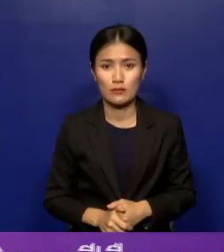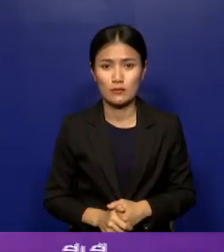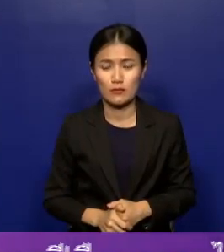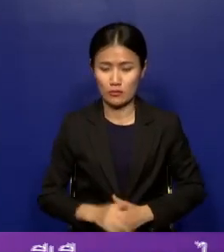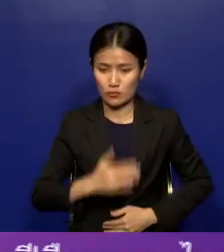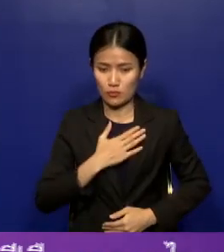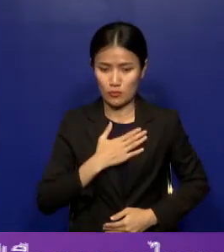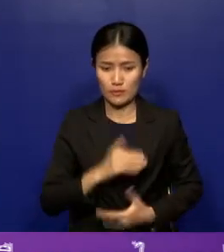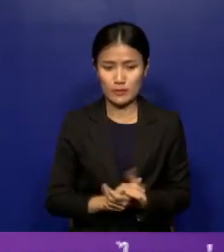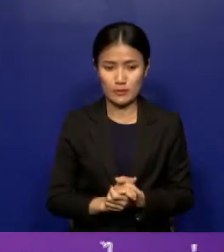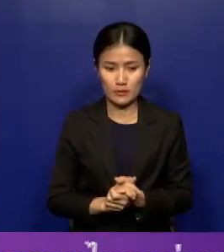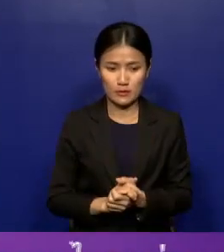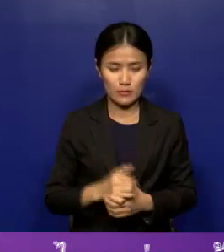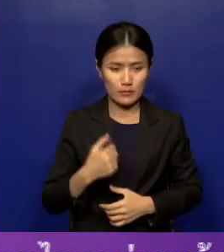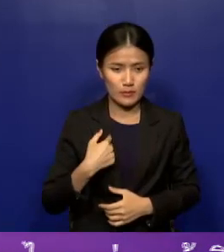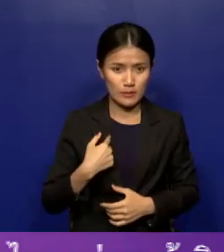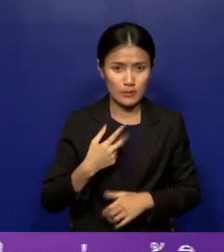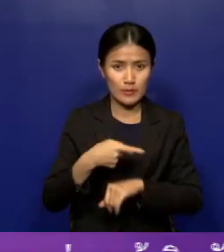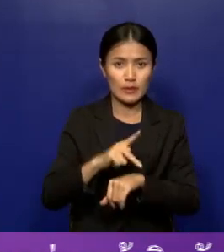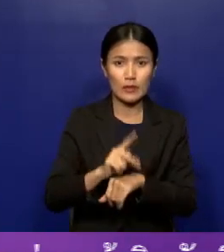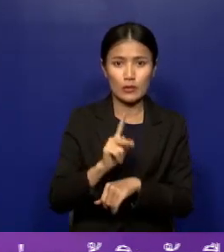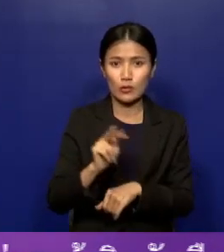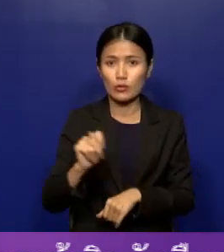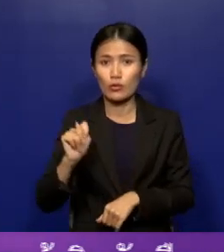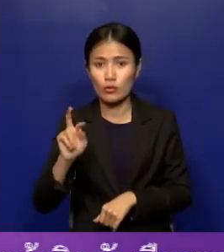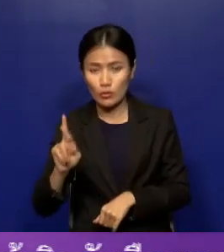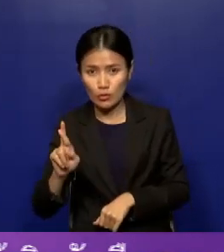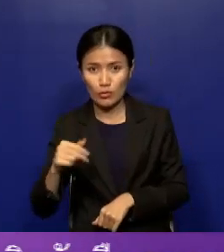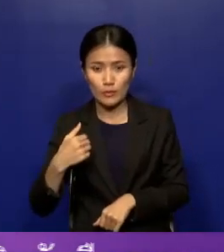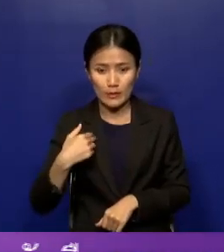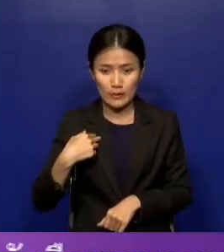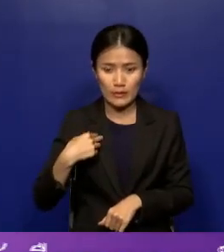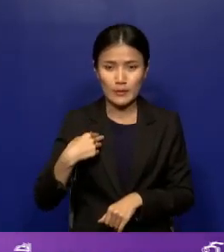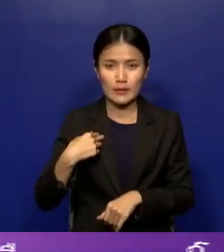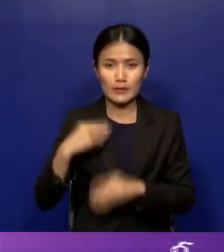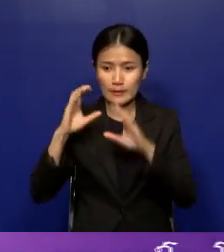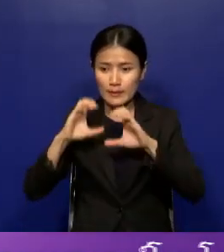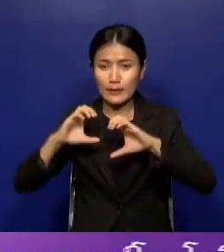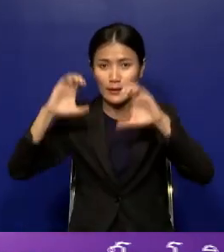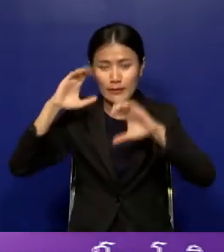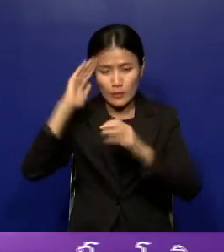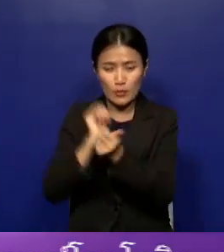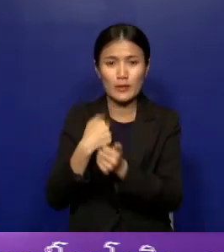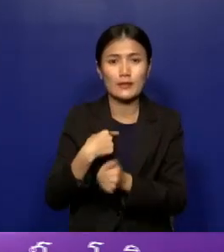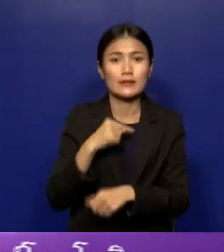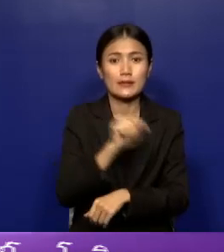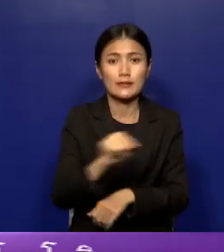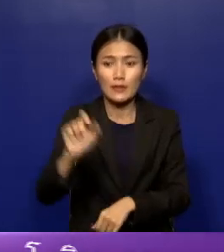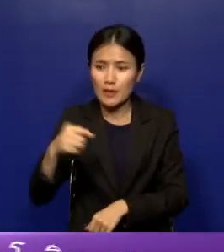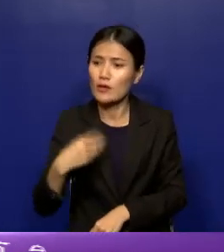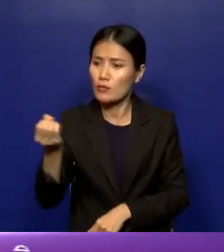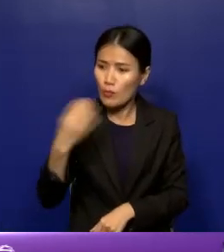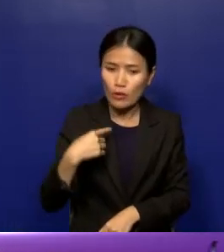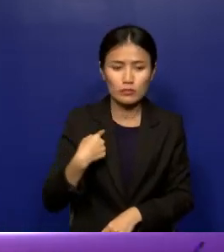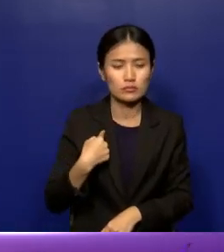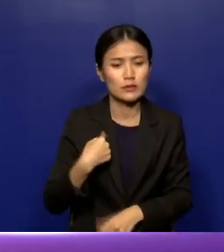ลาโหมเป็นทั้งประธานกตร.มีอำนาจแต่งตั้งข้าราชการตำรวจระดับในพลขึ้นไปท่านเอ่ยปากออกมาว่าทำไม่ได้แค่บ่อนการพนัน